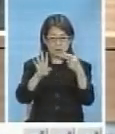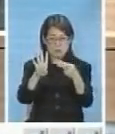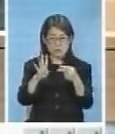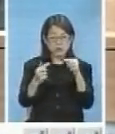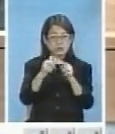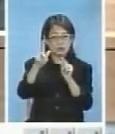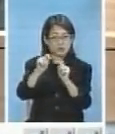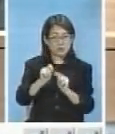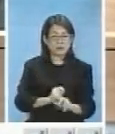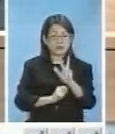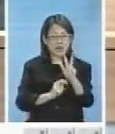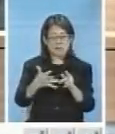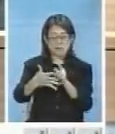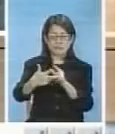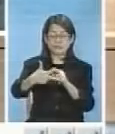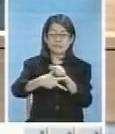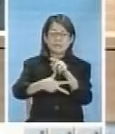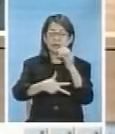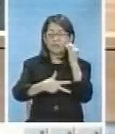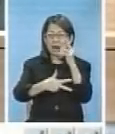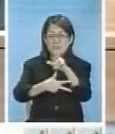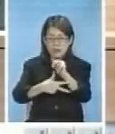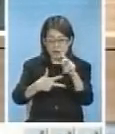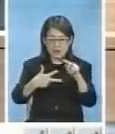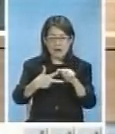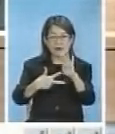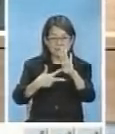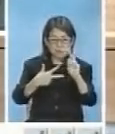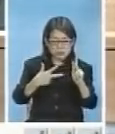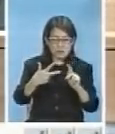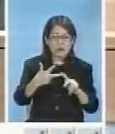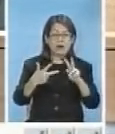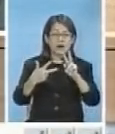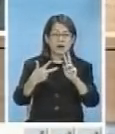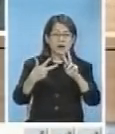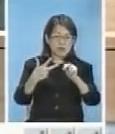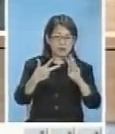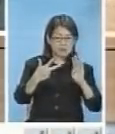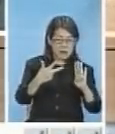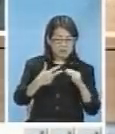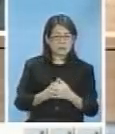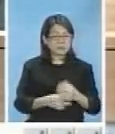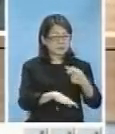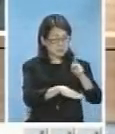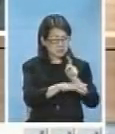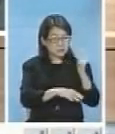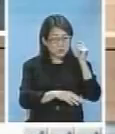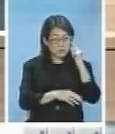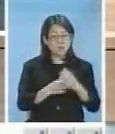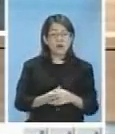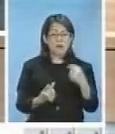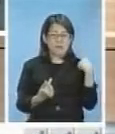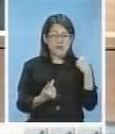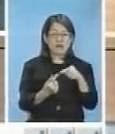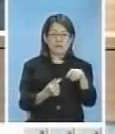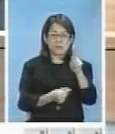แก่ตำบลบ้านเนินตำบลนาเกาะและตำบลบางบานครับท่านประธานครับนอกจากจะได้รับผลประโยชน์ทางการเกษ